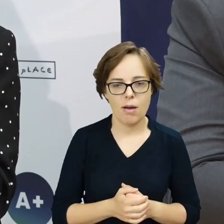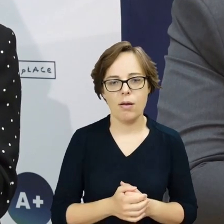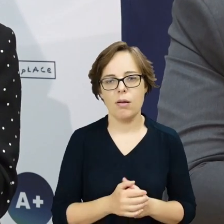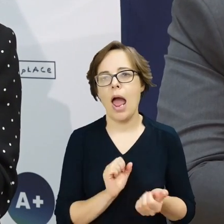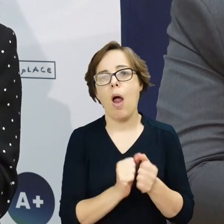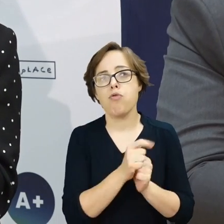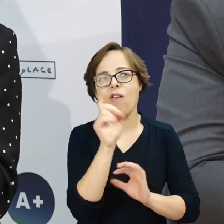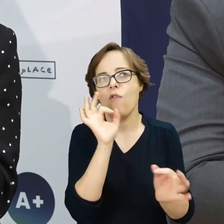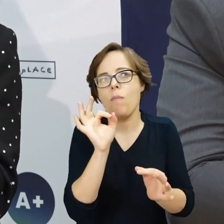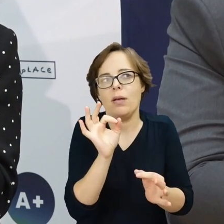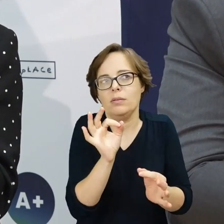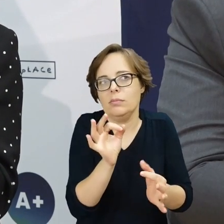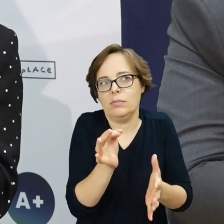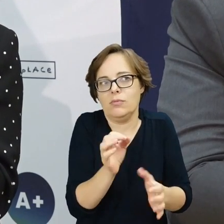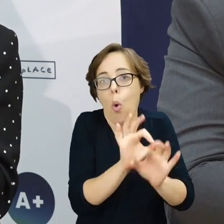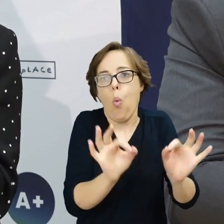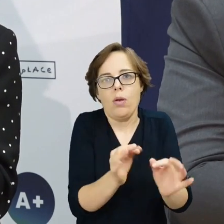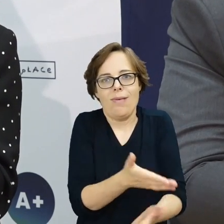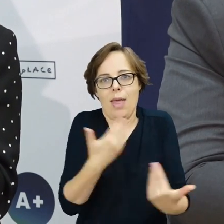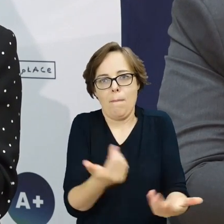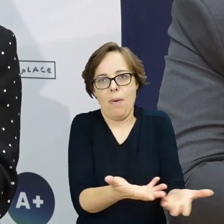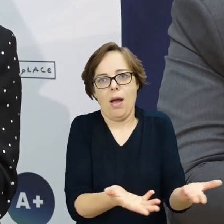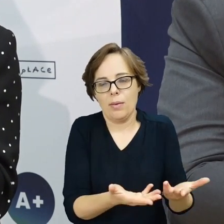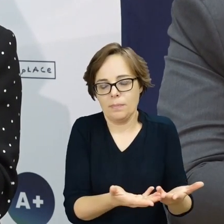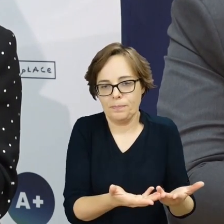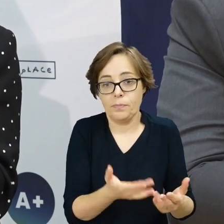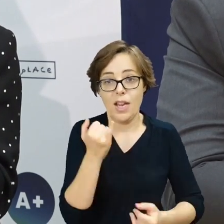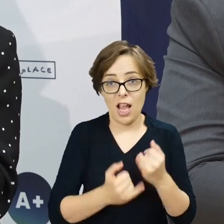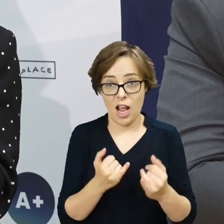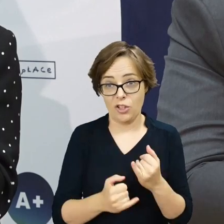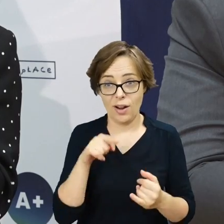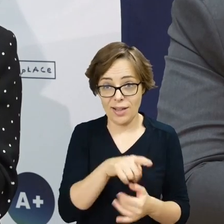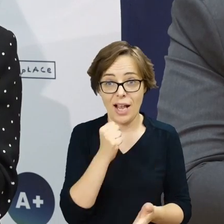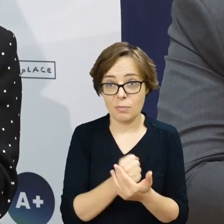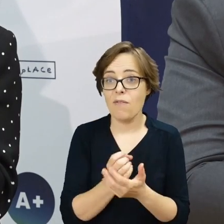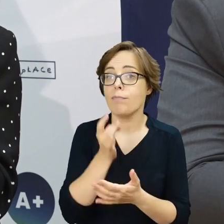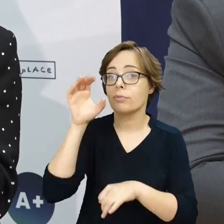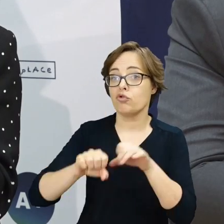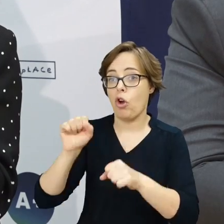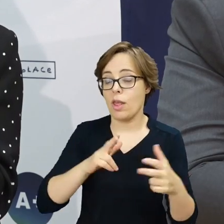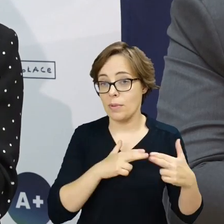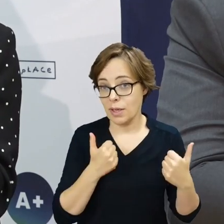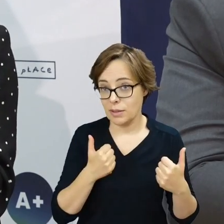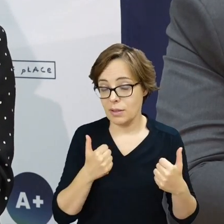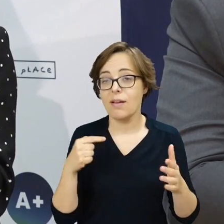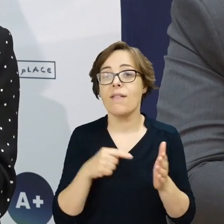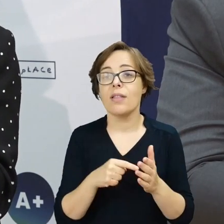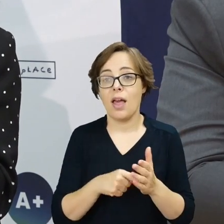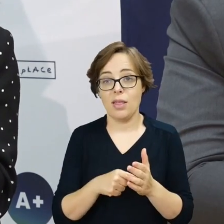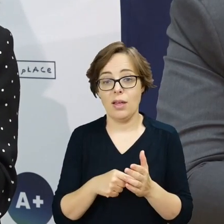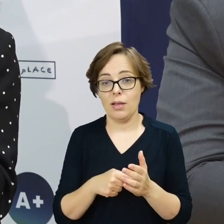istnieje, to kiedy taka sprawa trafia do sądu administracyjnego, to i skarżącemu, i nawet nam